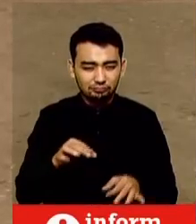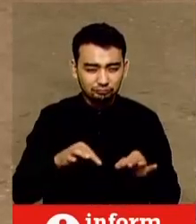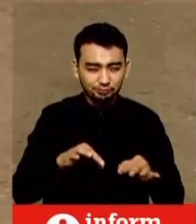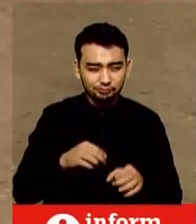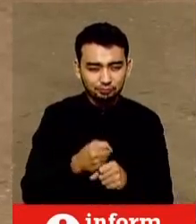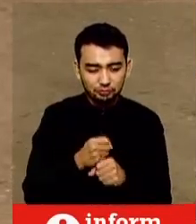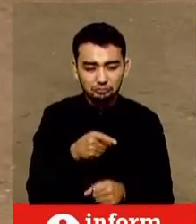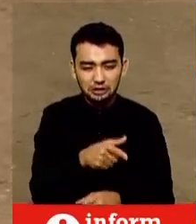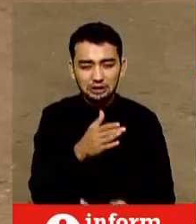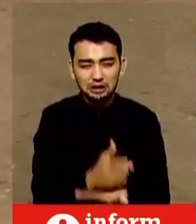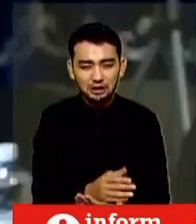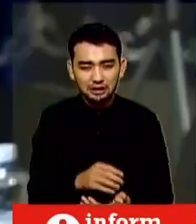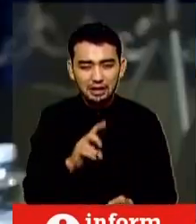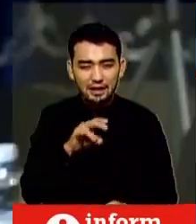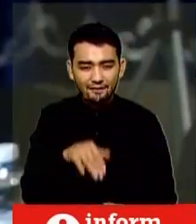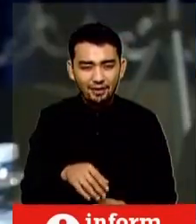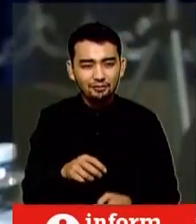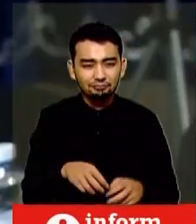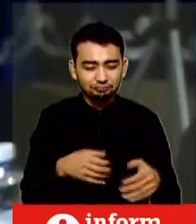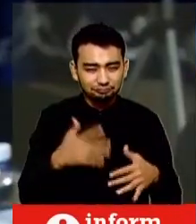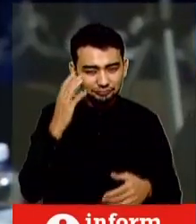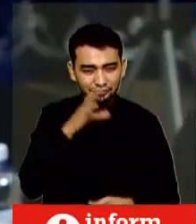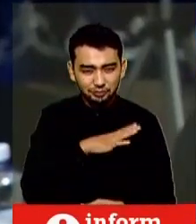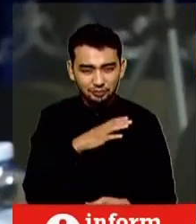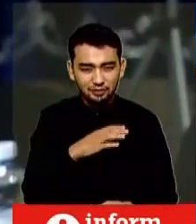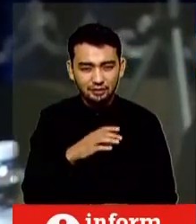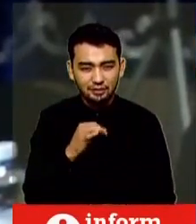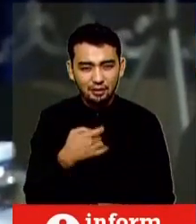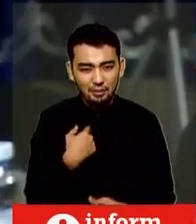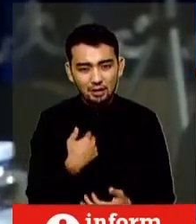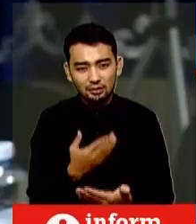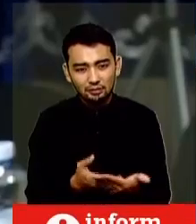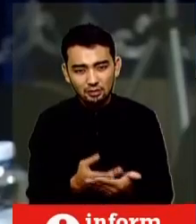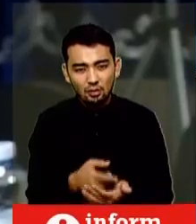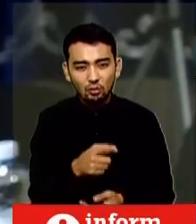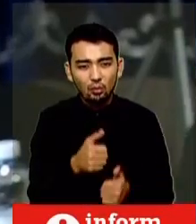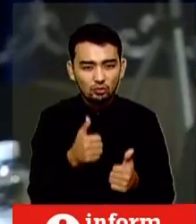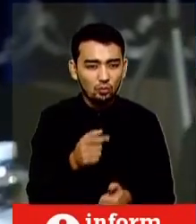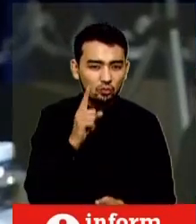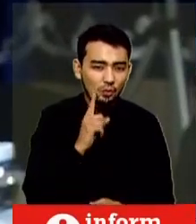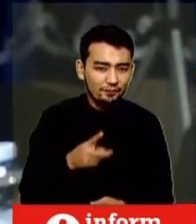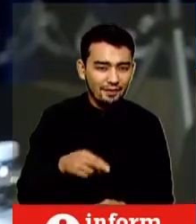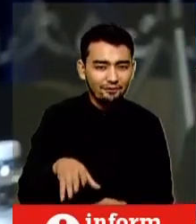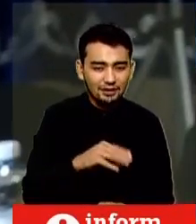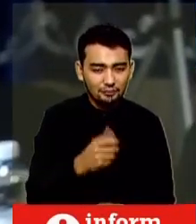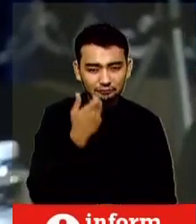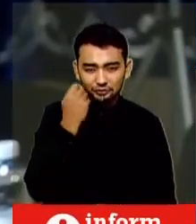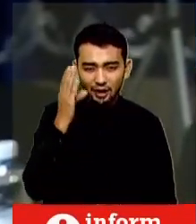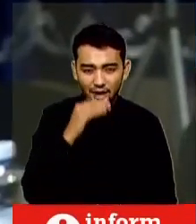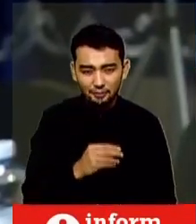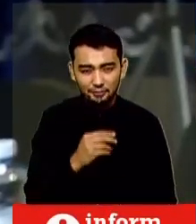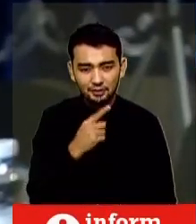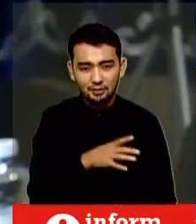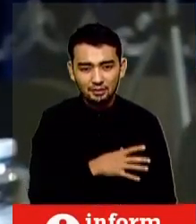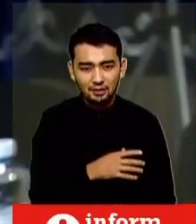считают постановление правительства. То дело, которое мы предлагаем, оно очень хорошее, выгодное для всех,